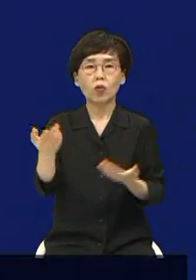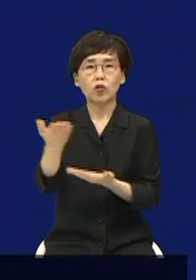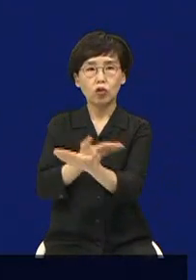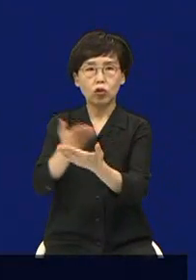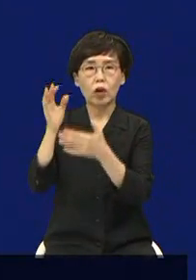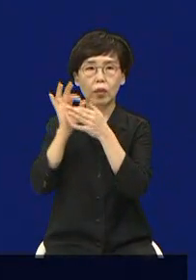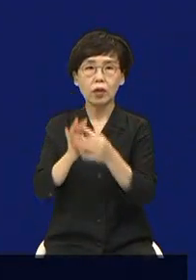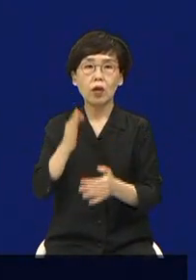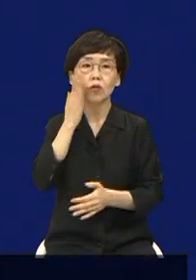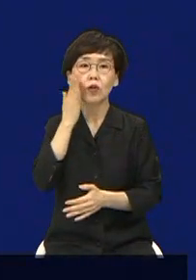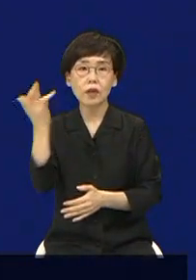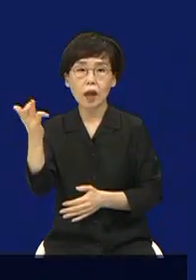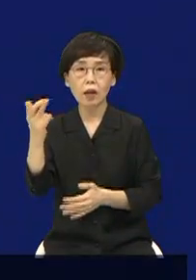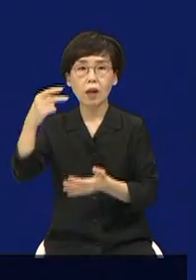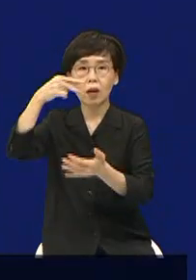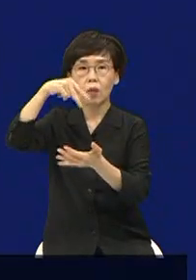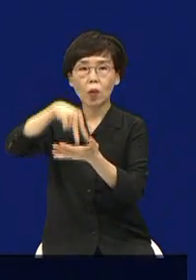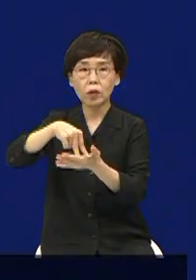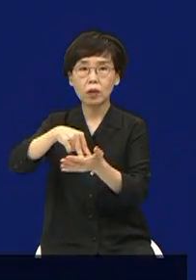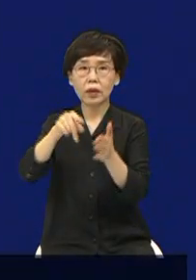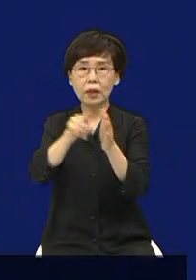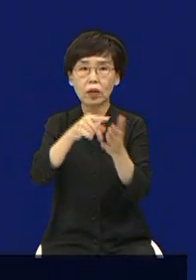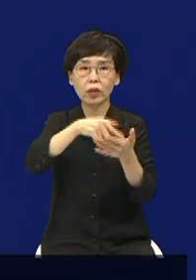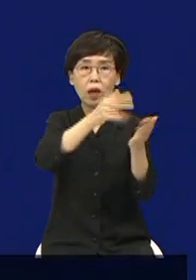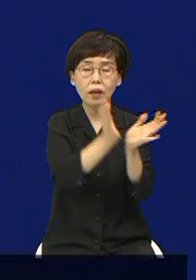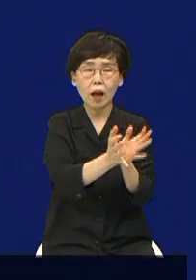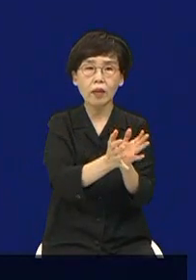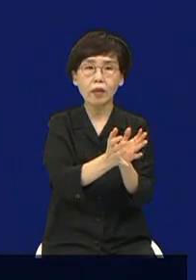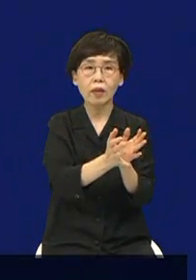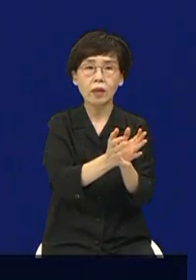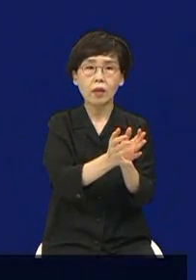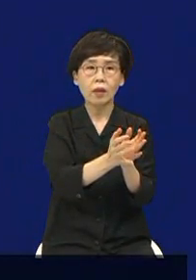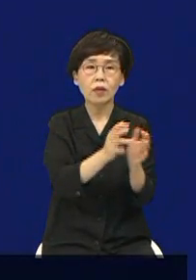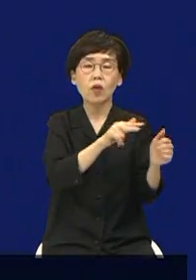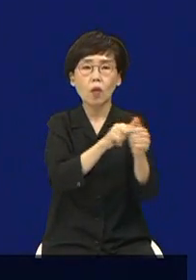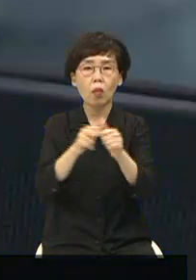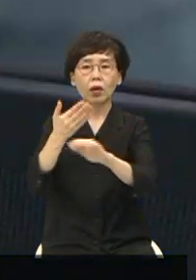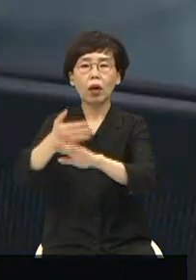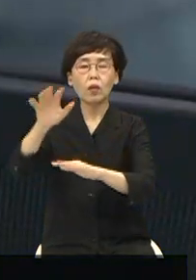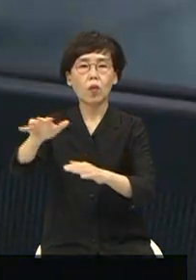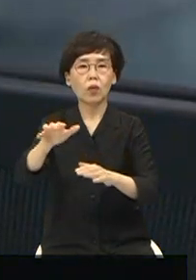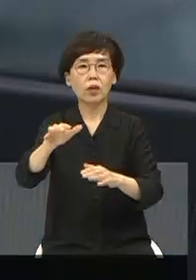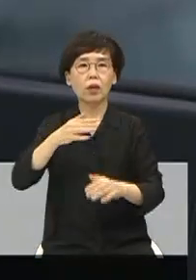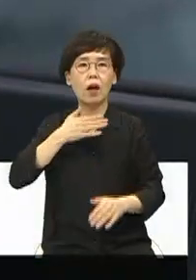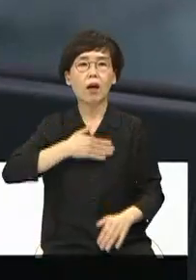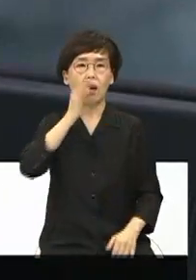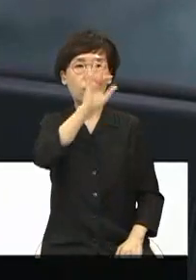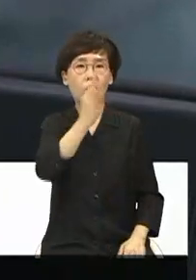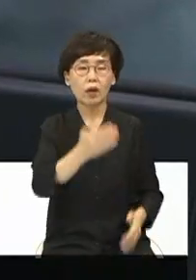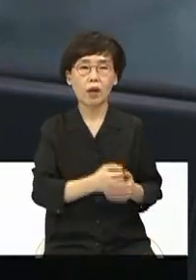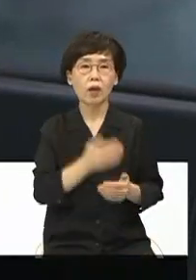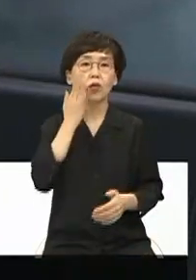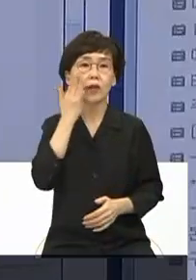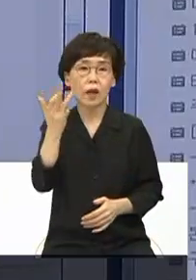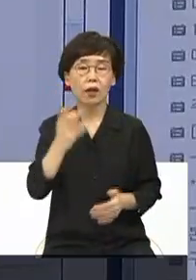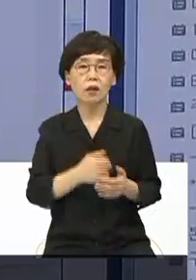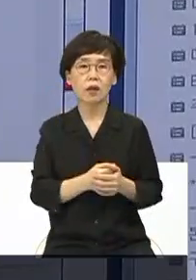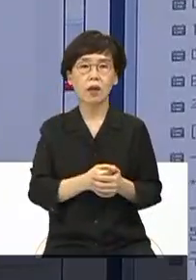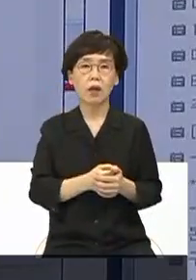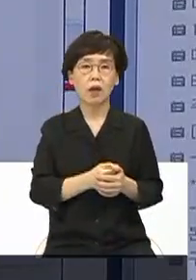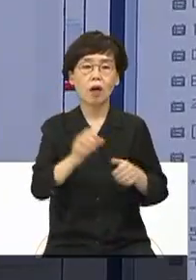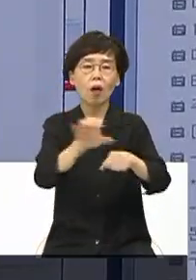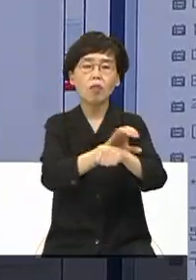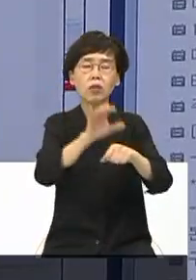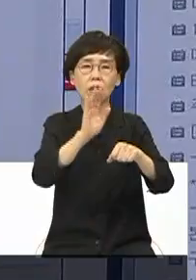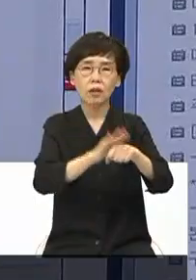기관인 울산신용보증재단의 기록이 신용보증기금에서 조회된 겁니다. 울산신용보증재단 측은 전산 오류